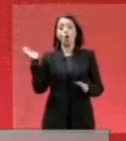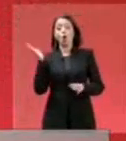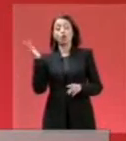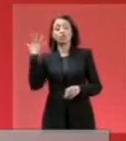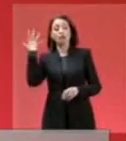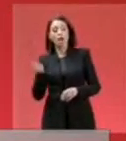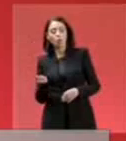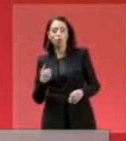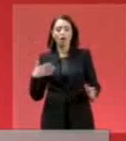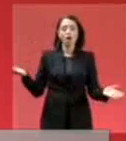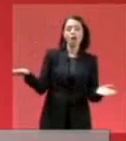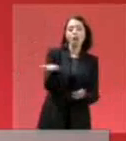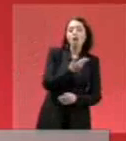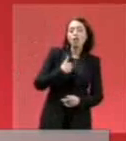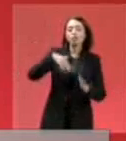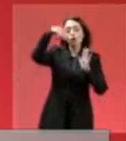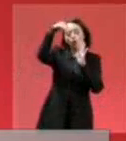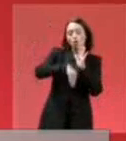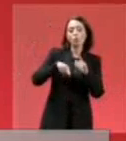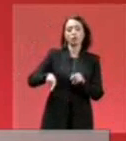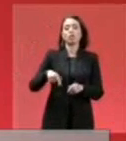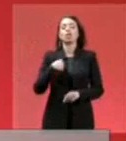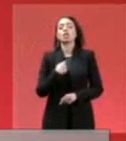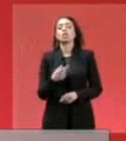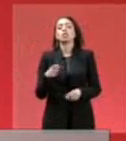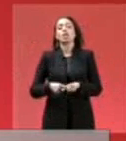όσοι λαιλάτισαν και χρεοκόπησαν τη χώρα και το λαό μας.